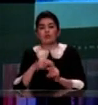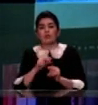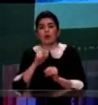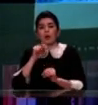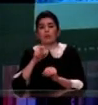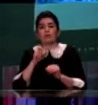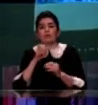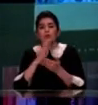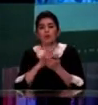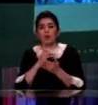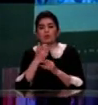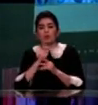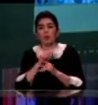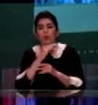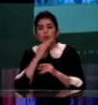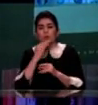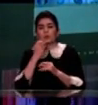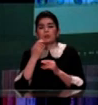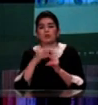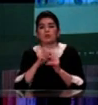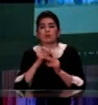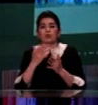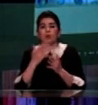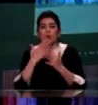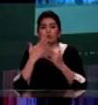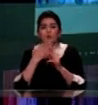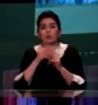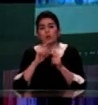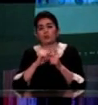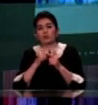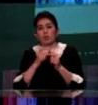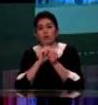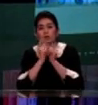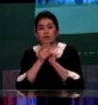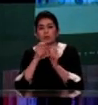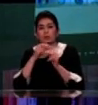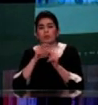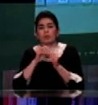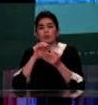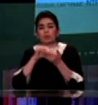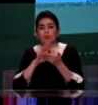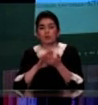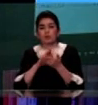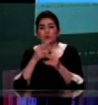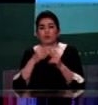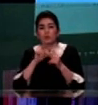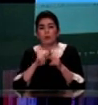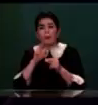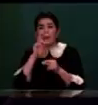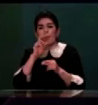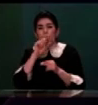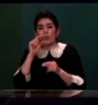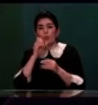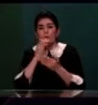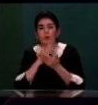Bu yerda juda ko'p, ya'ni o'qish uchun yoki biror bitta o'zgartirish kiritish uchun bo'limlar